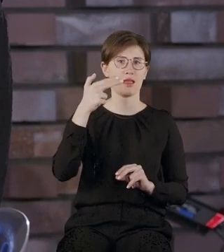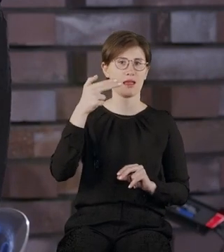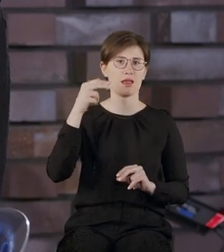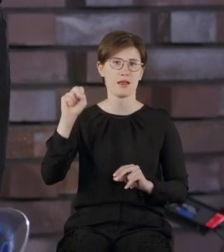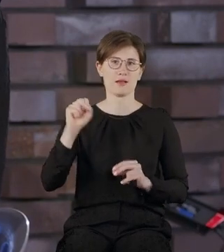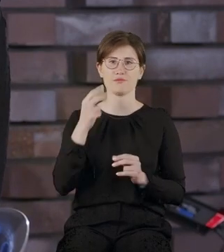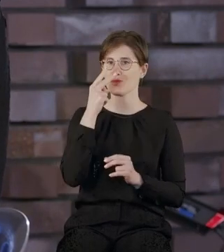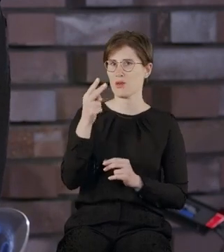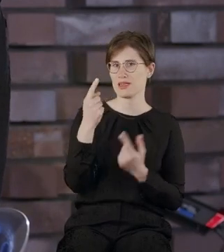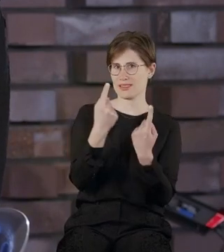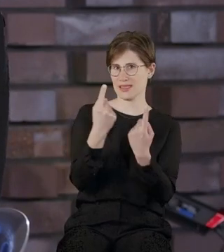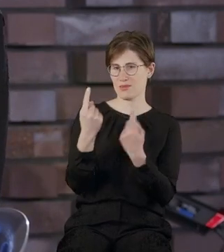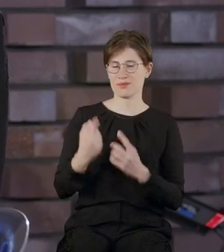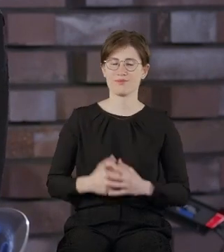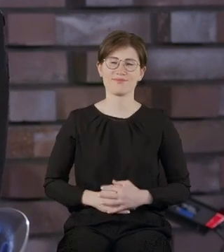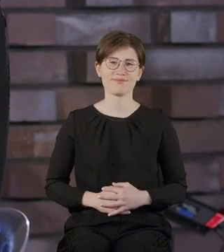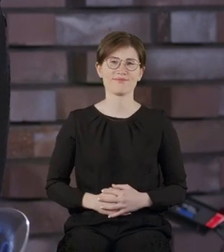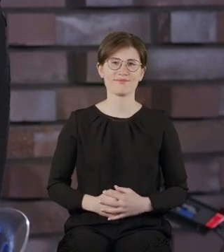Zobaczcie sami.